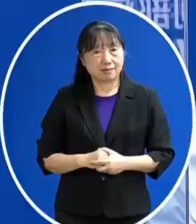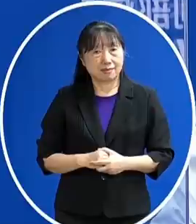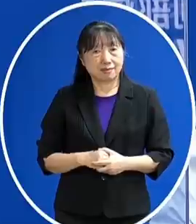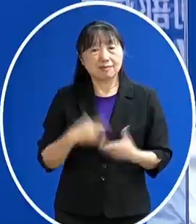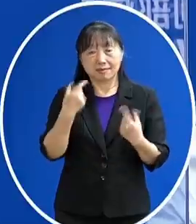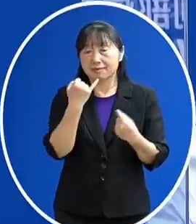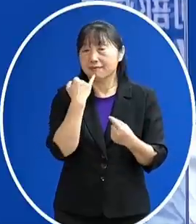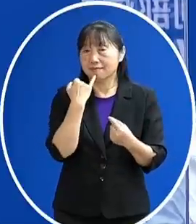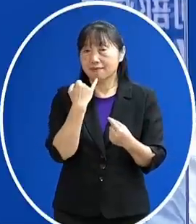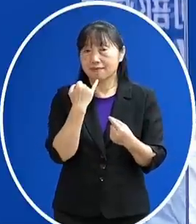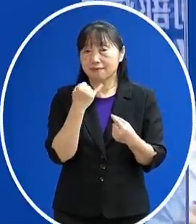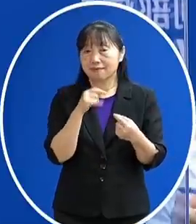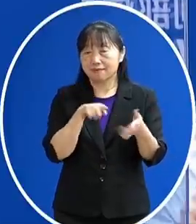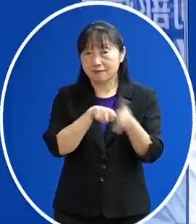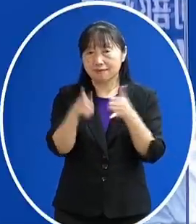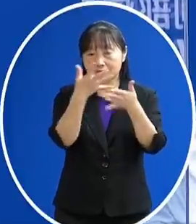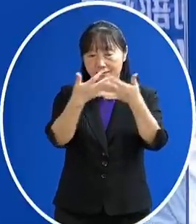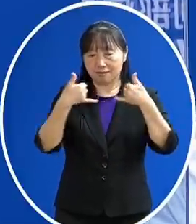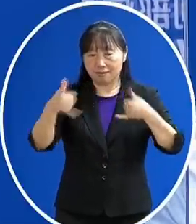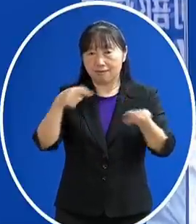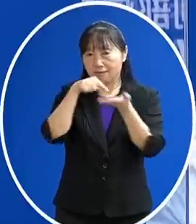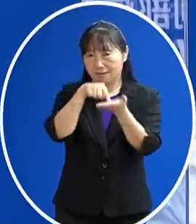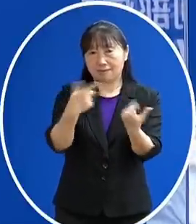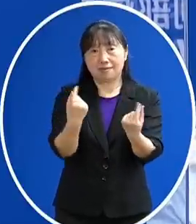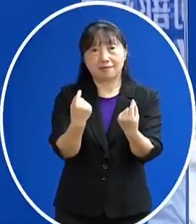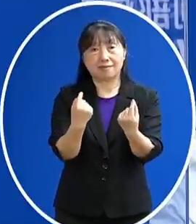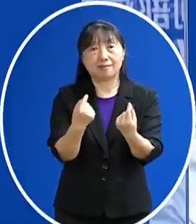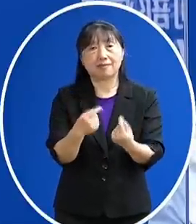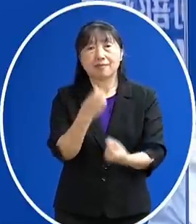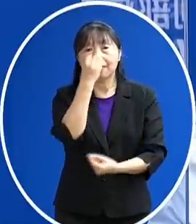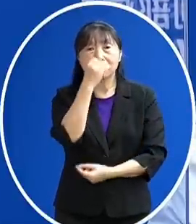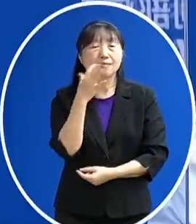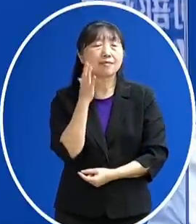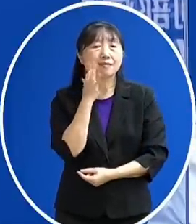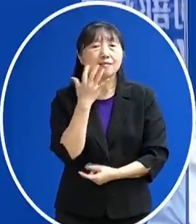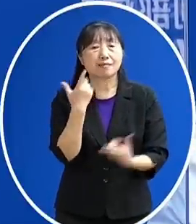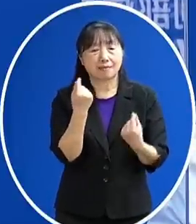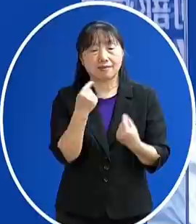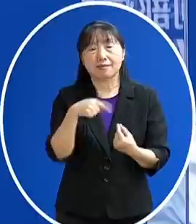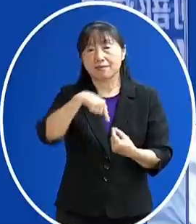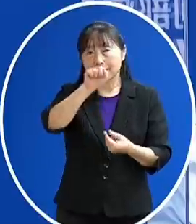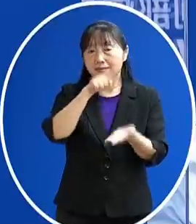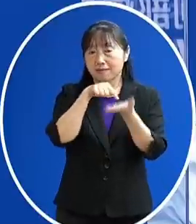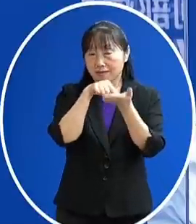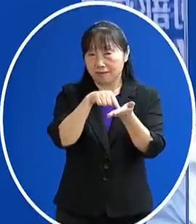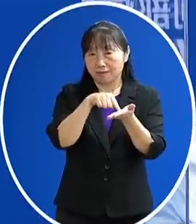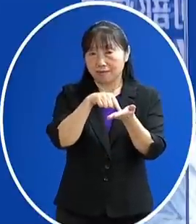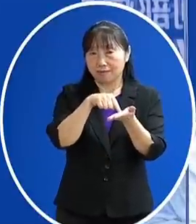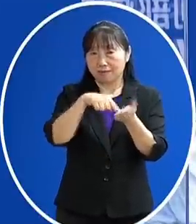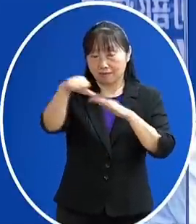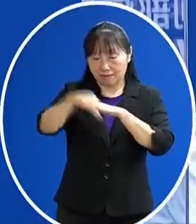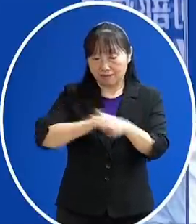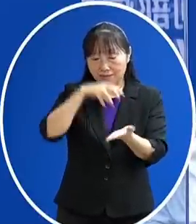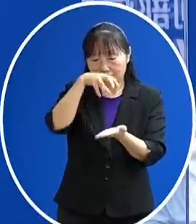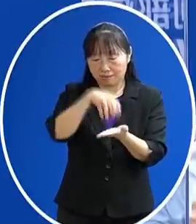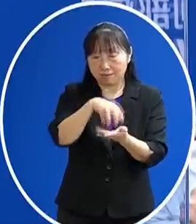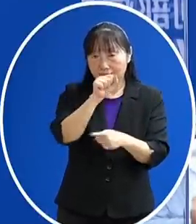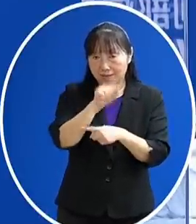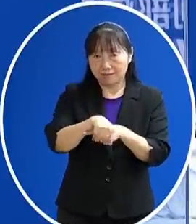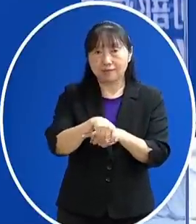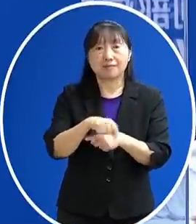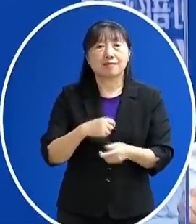也可以直接线上申请，那所以港澳的部分它也是要去申请这个入境的许可。